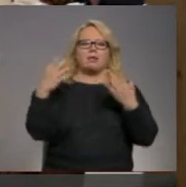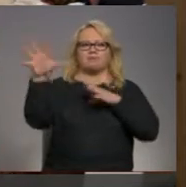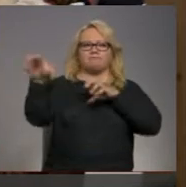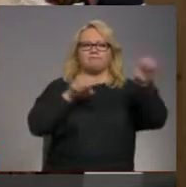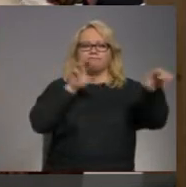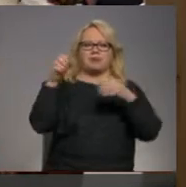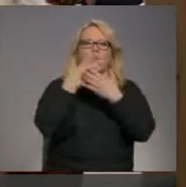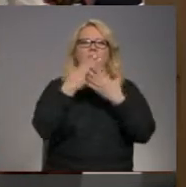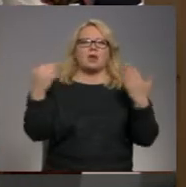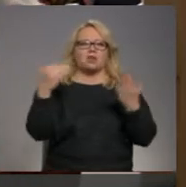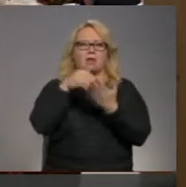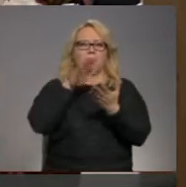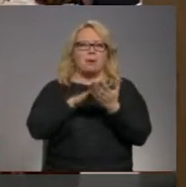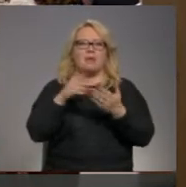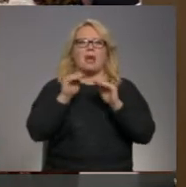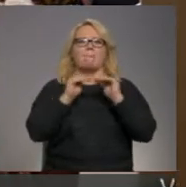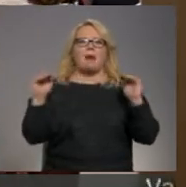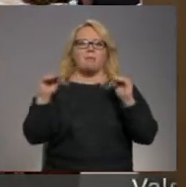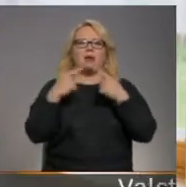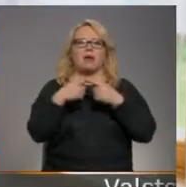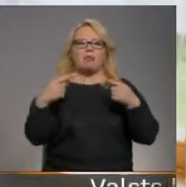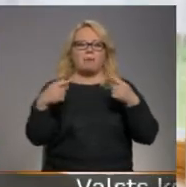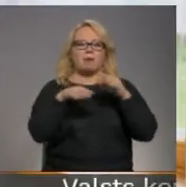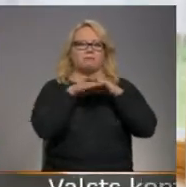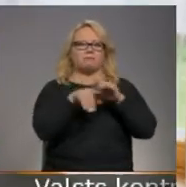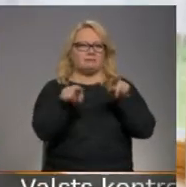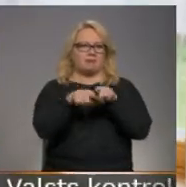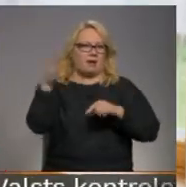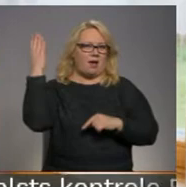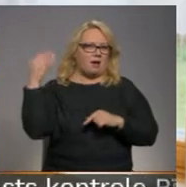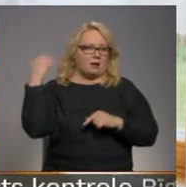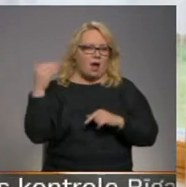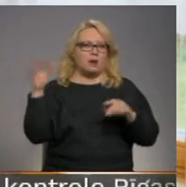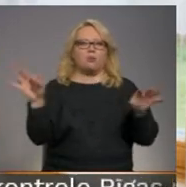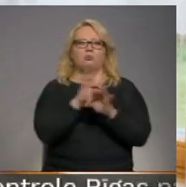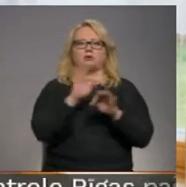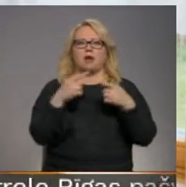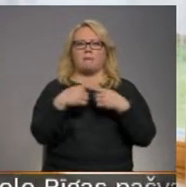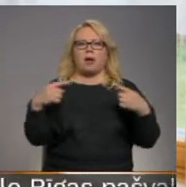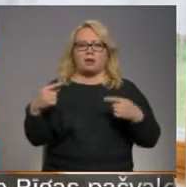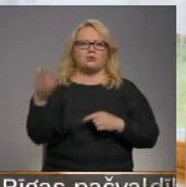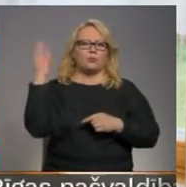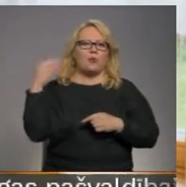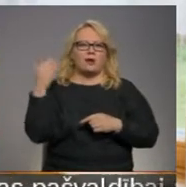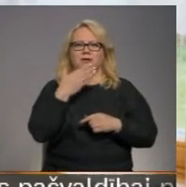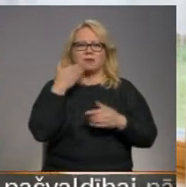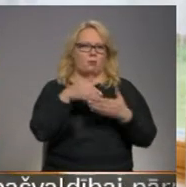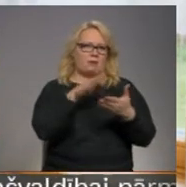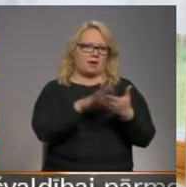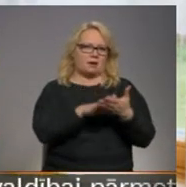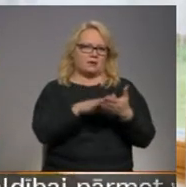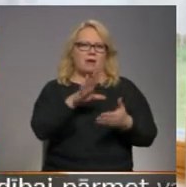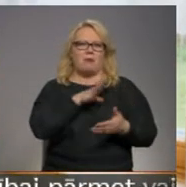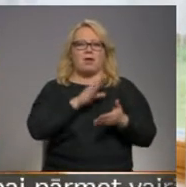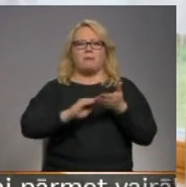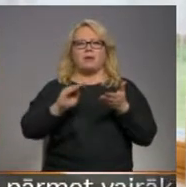dažādiem pierakstiem, bet tie pamata elementi ir saglabāti. Muzikālais materiāls, protams, toreiz nav pierakstīts, tika pierakstīts